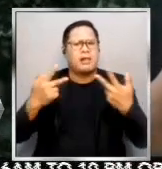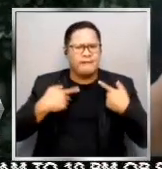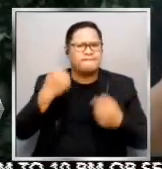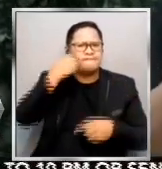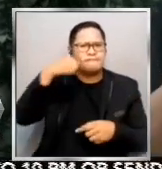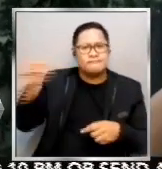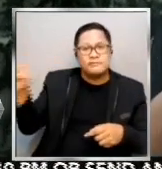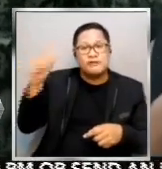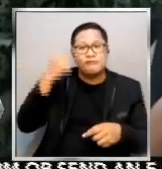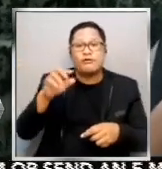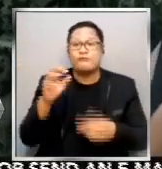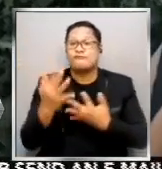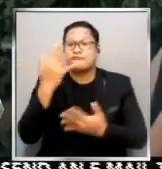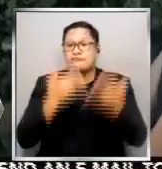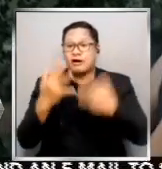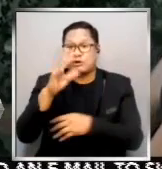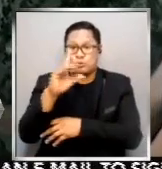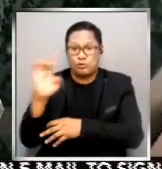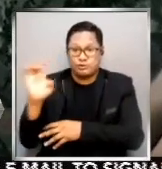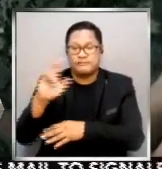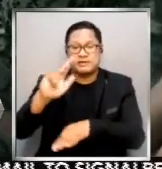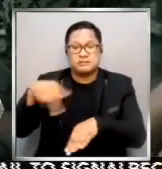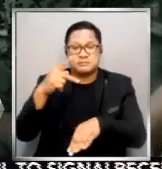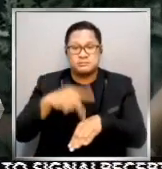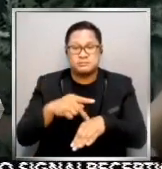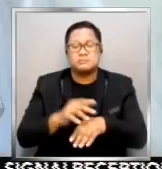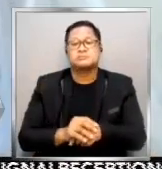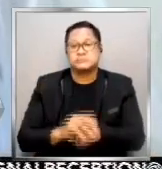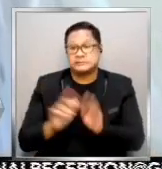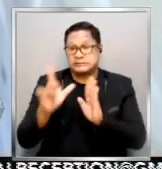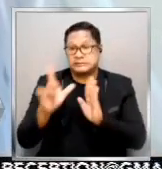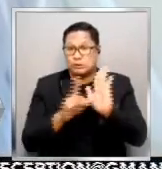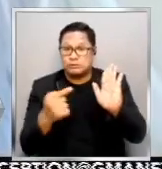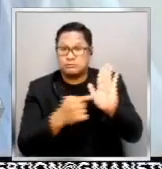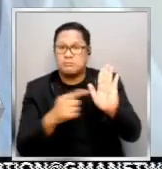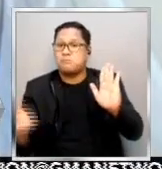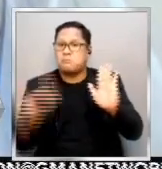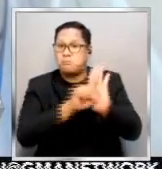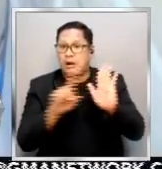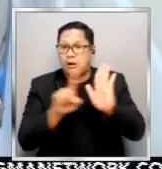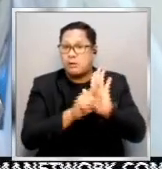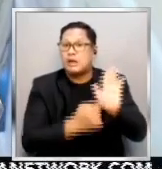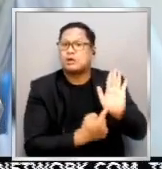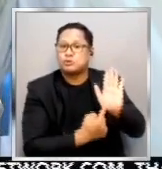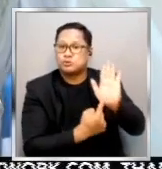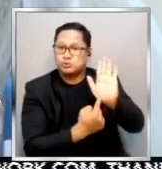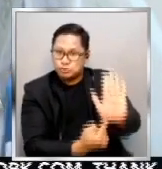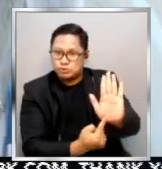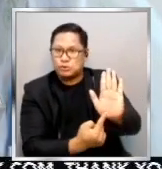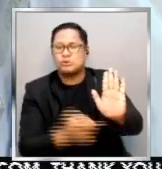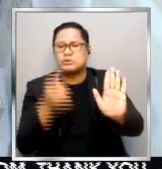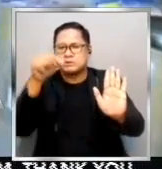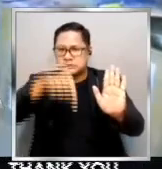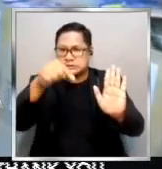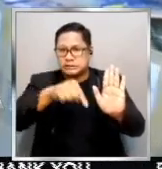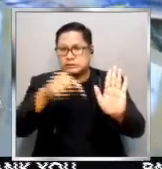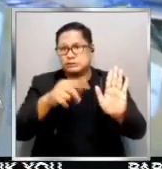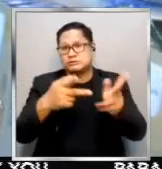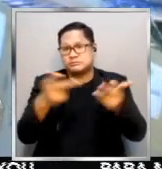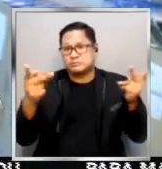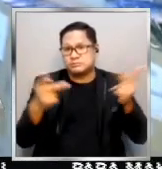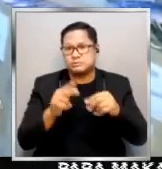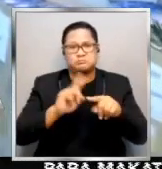of the Philippines. Sa ilalim ng batas na ito, bawal mag-display at mag-stack ng pailaw sa loob ng gusali. Wala namang hinuli,